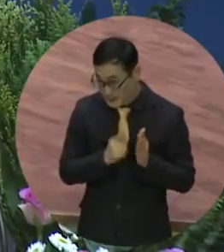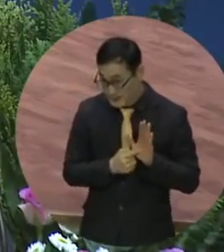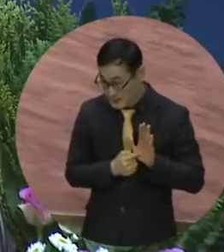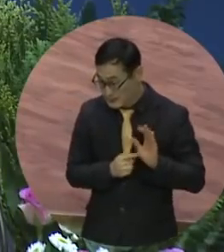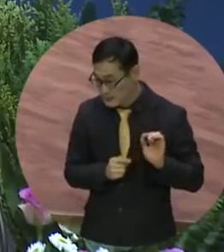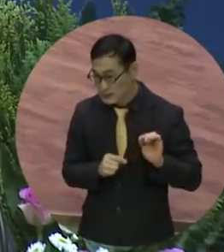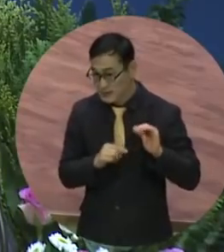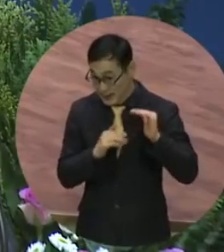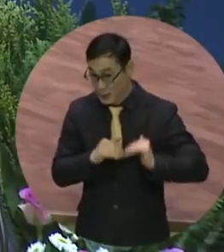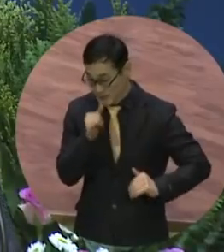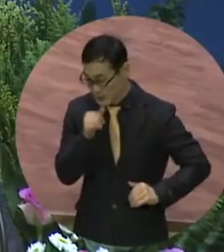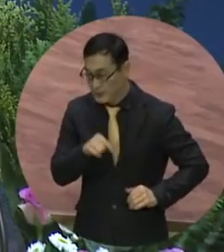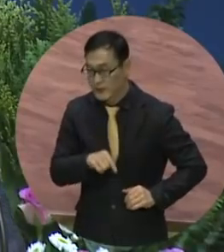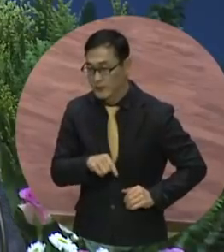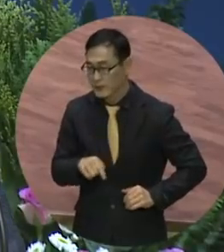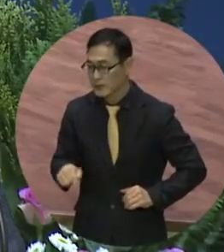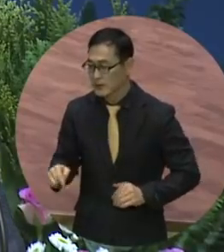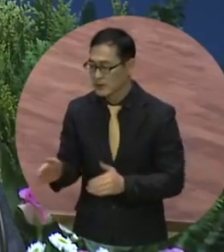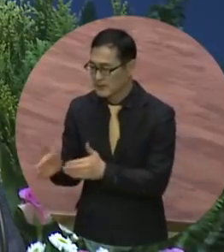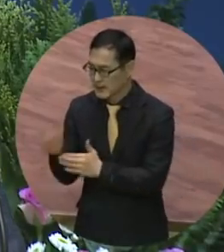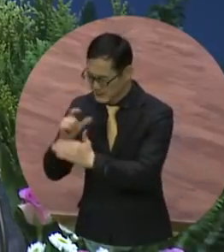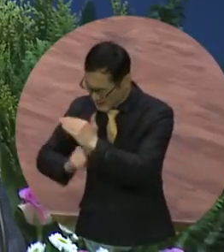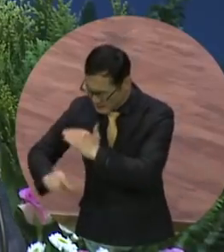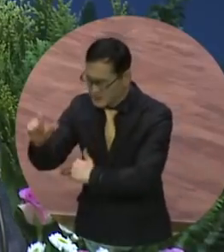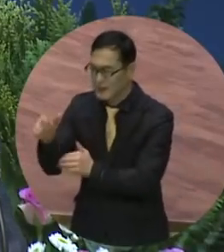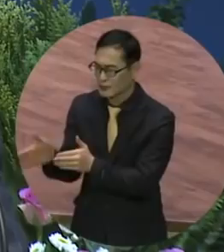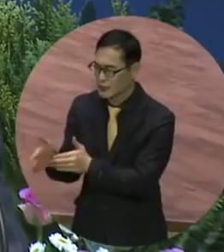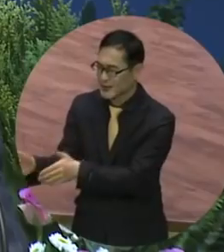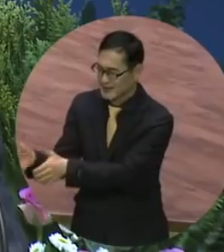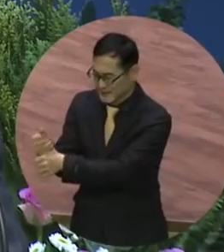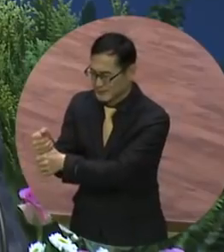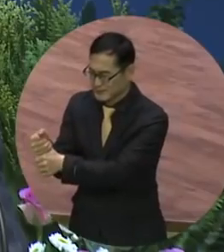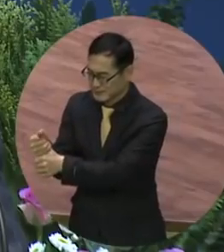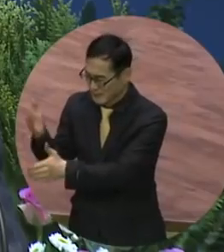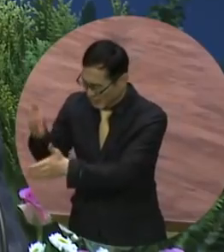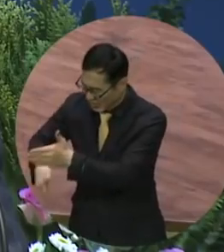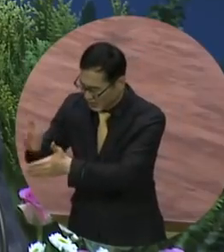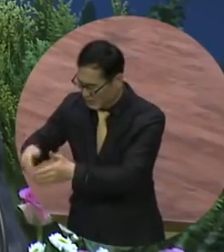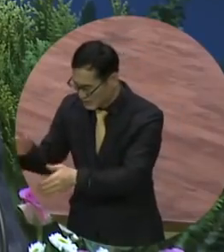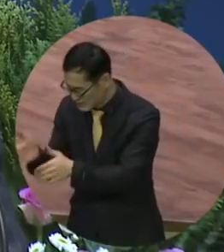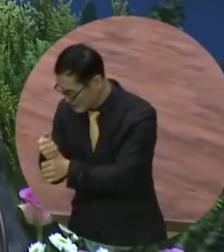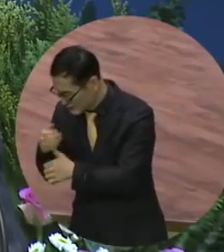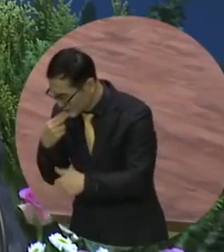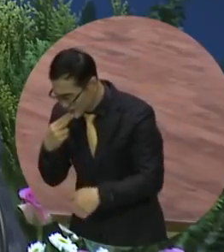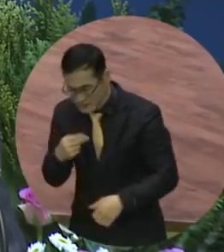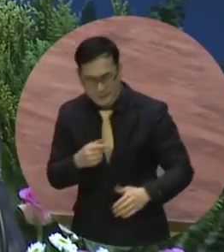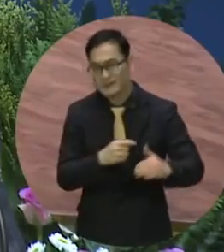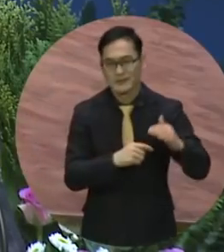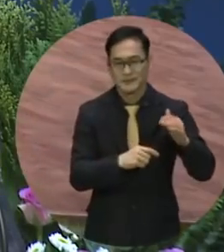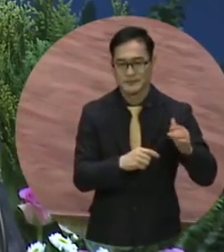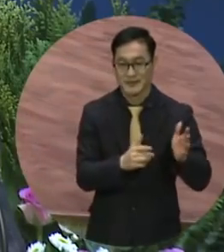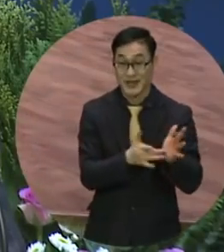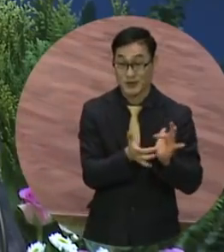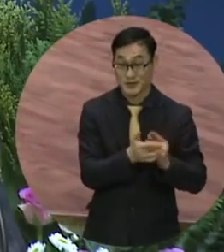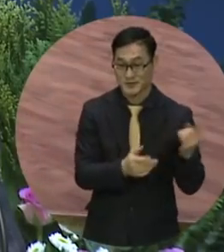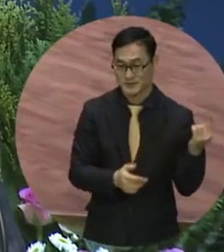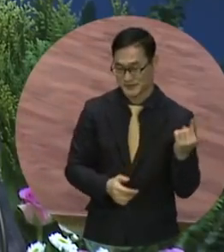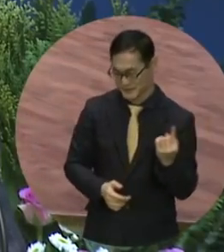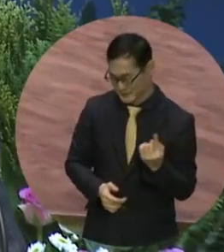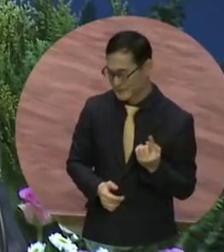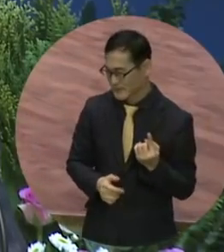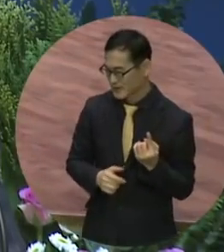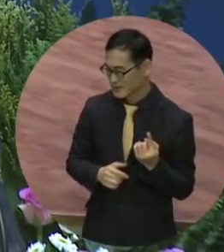밤새 물고기 잡던 제자들을 예수님 지켜보시다가 날이 새갈 때 그들을 향해 이렇게